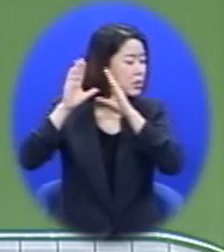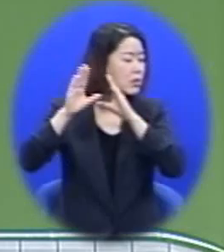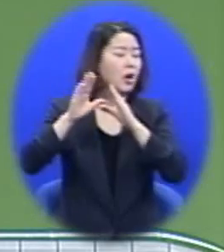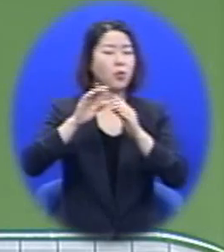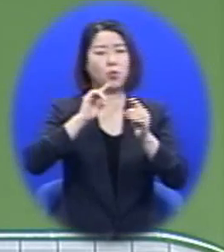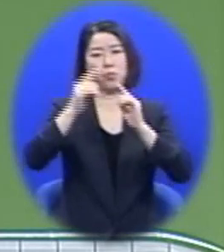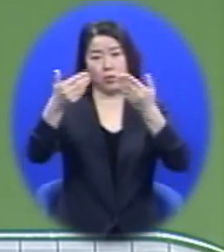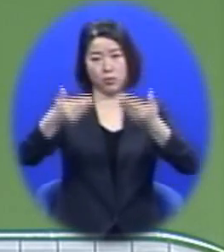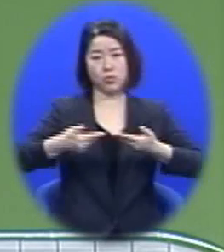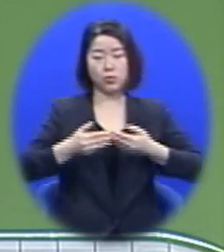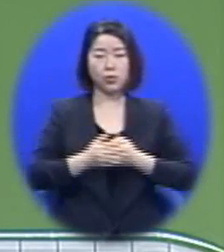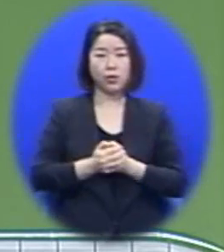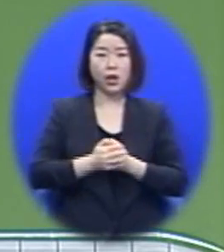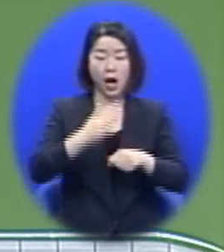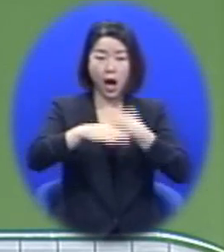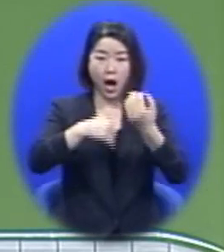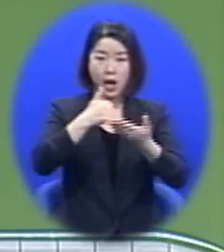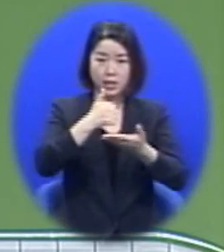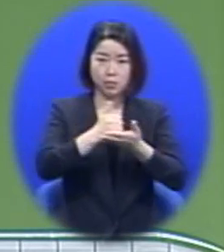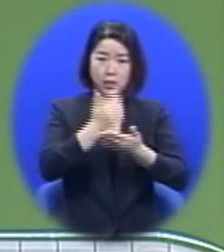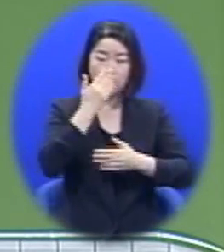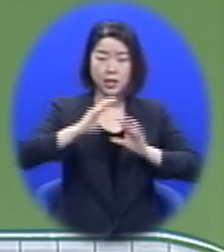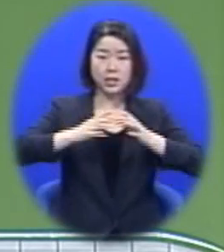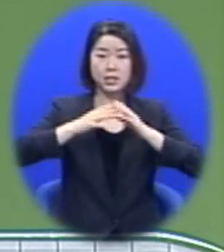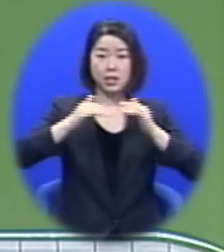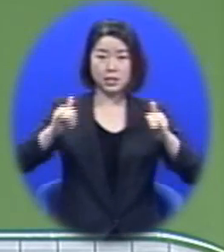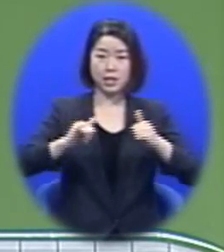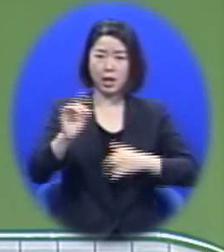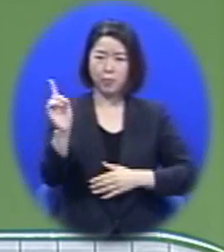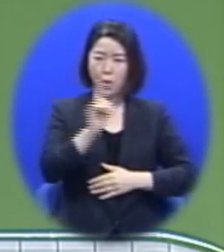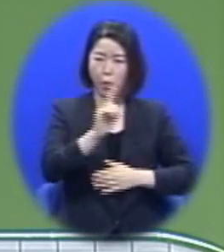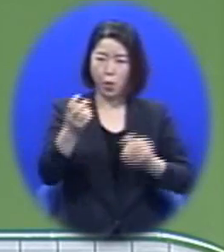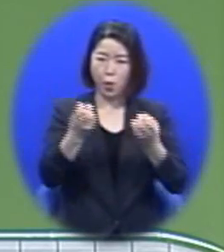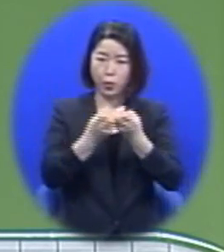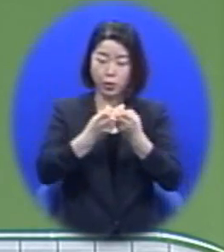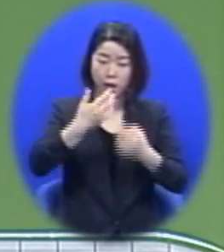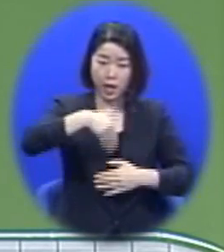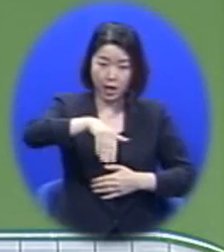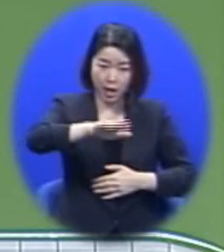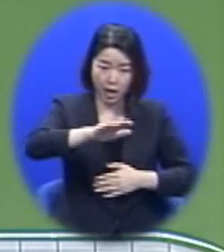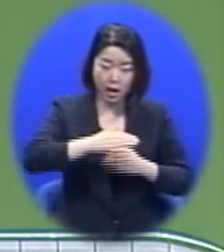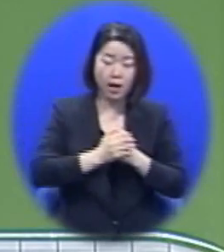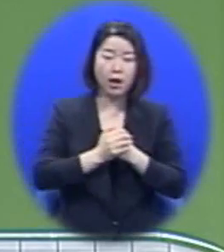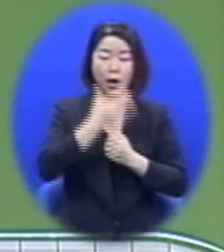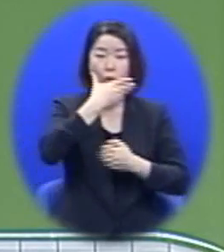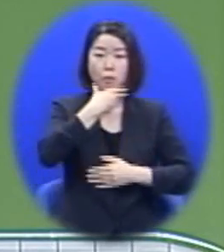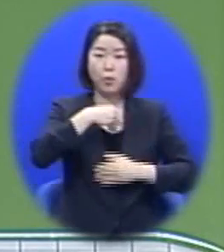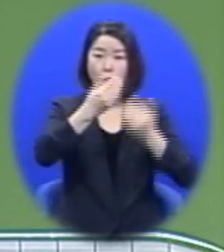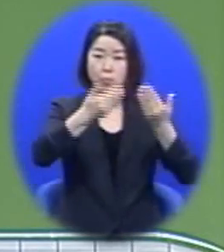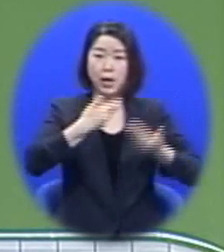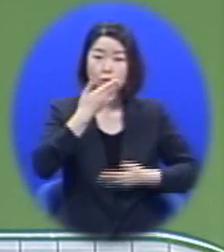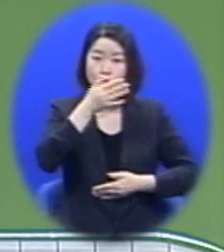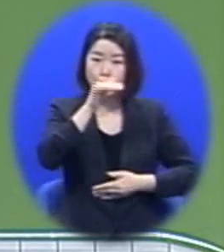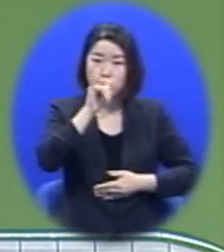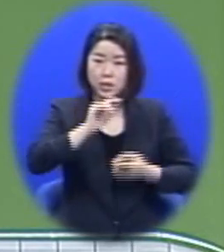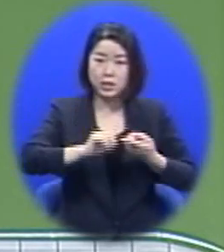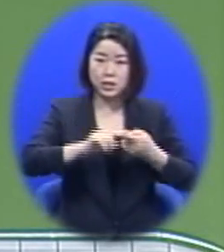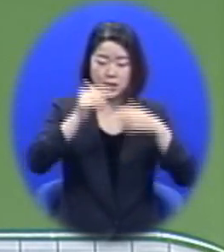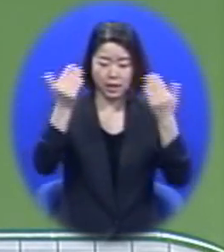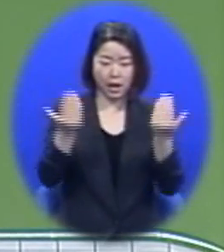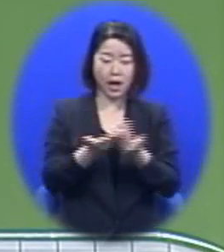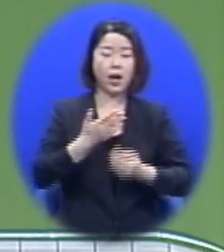겁니다. 하나님이 이스라엘 백성이 어떻게 가야 복을 받을 수 있겠는지를 다